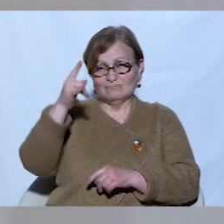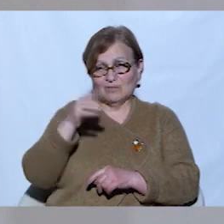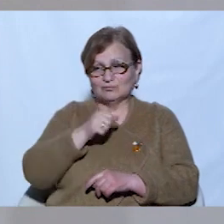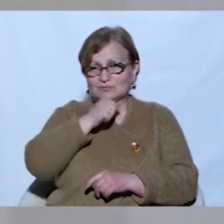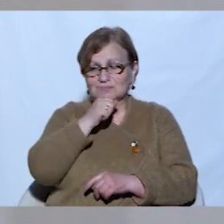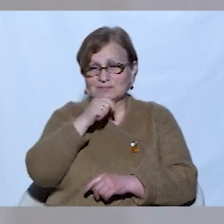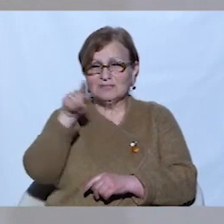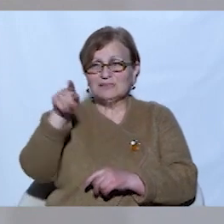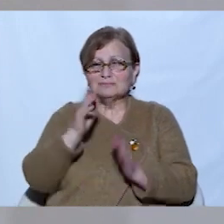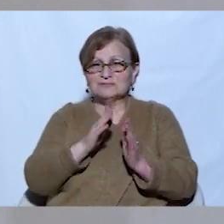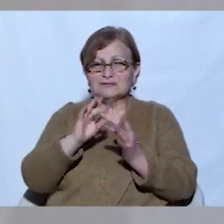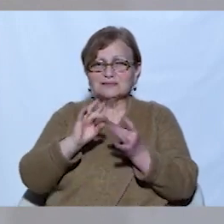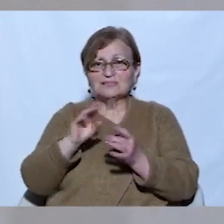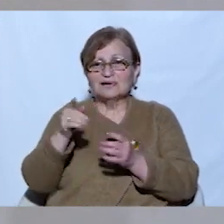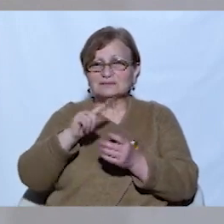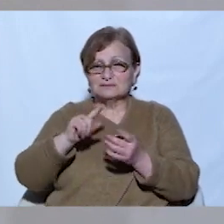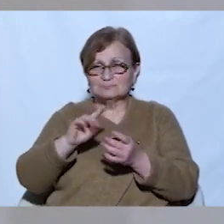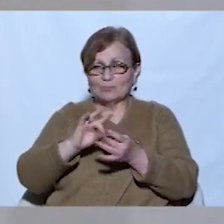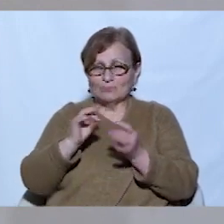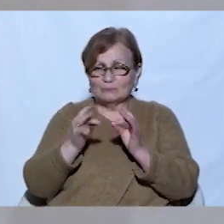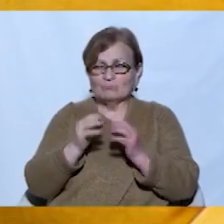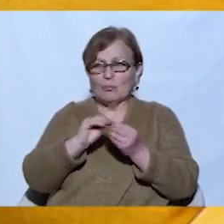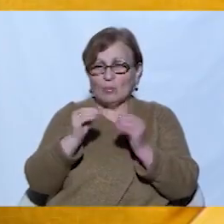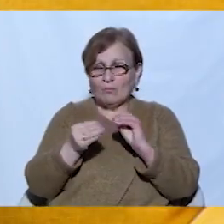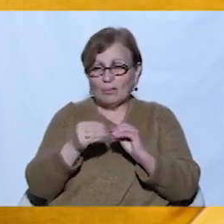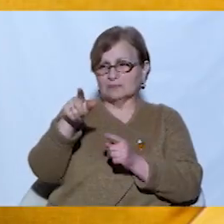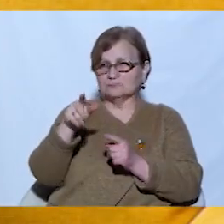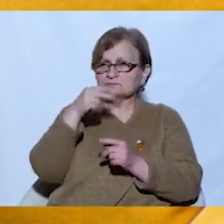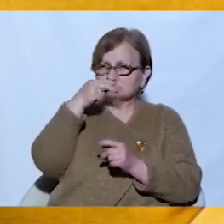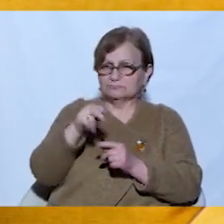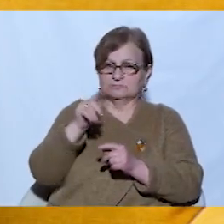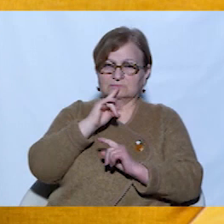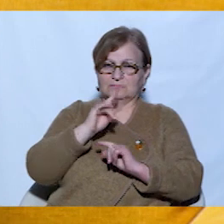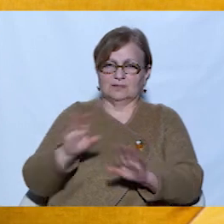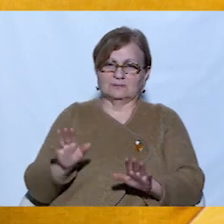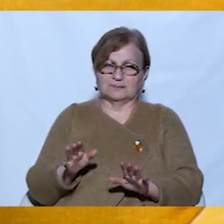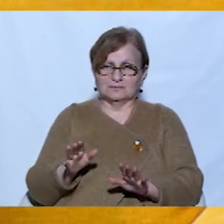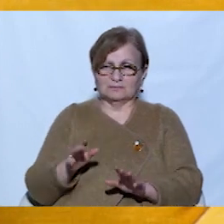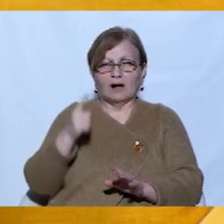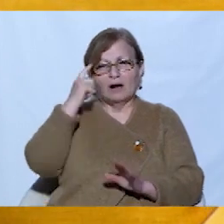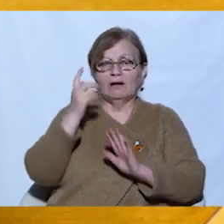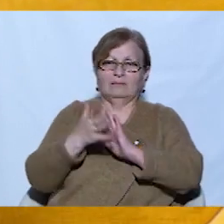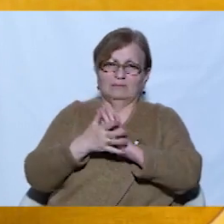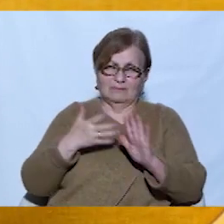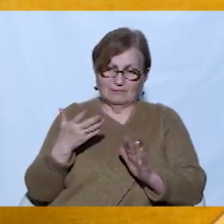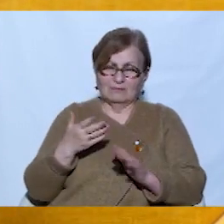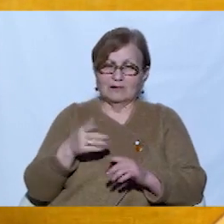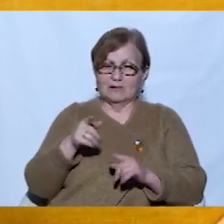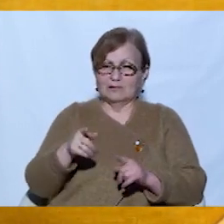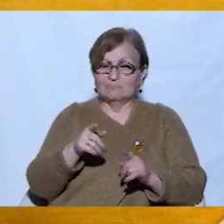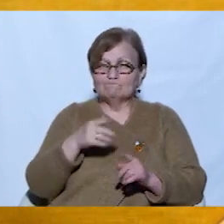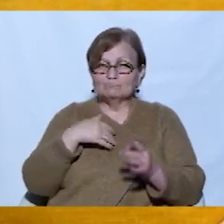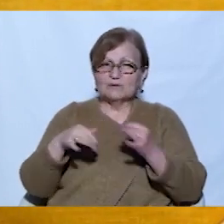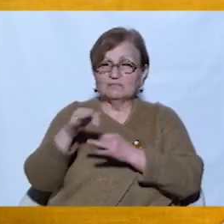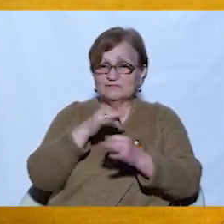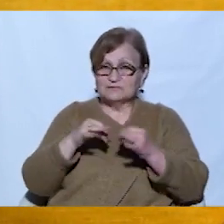ბავშვი, ქცევითი სირთულებიც უფრო დახვეწილი და უფრო რთულად სამართავი არის. ანა, პრევენციის ზოგად სტრატეგიაზე და კონკრეტულ ქმედებებზე ცხადია რომ